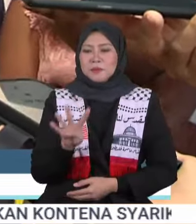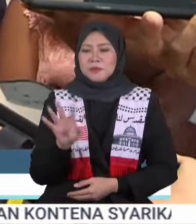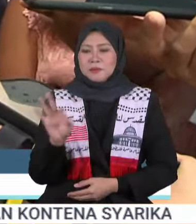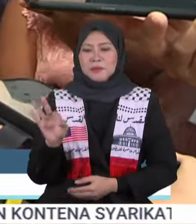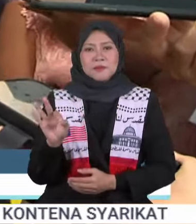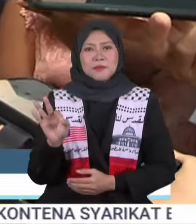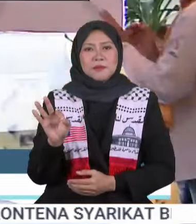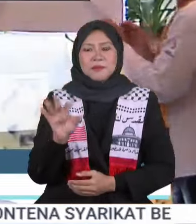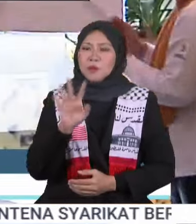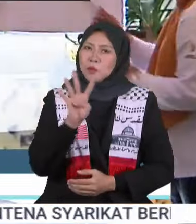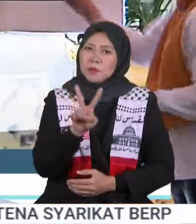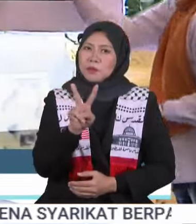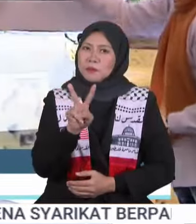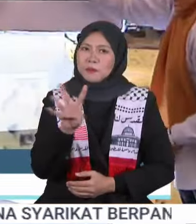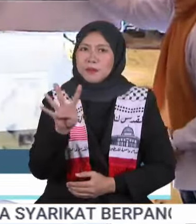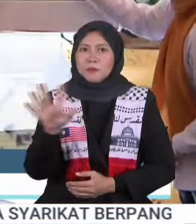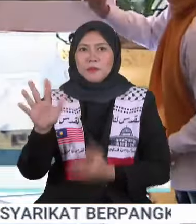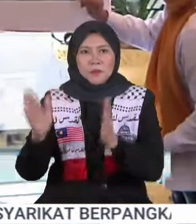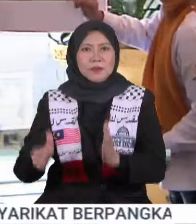249,245 orang saja.